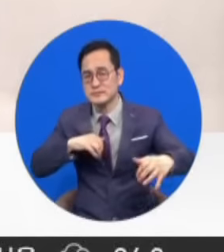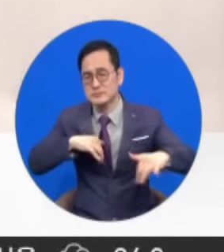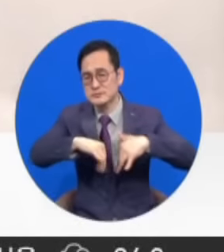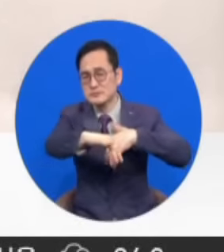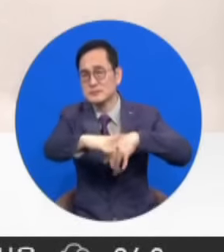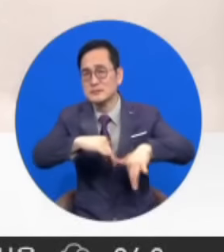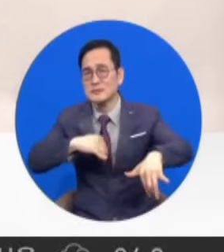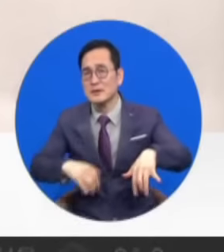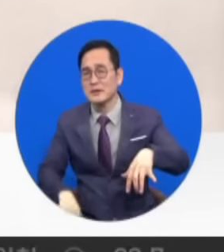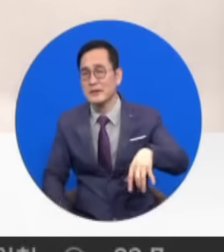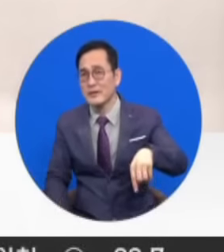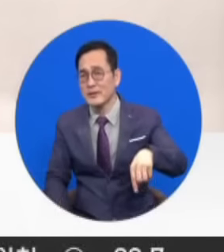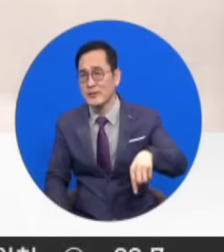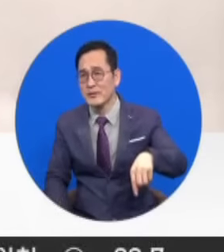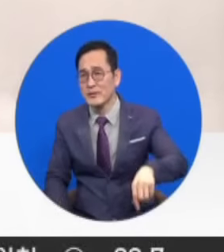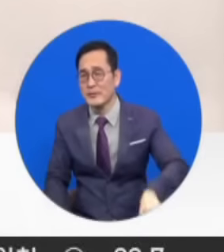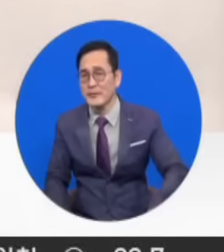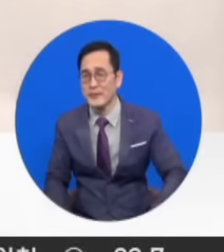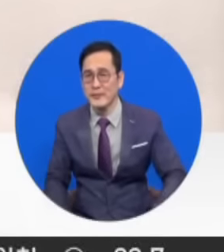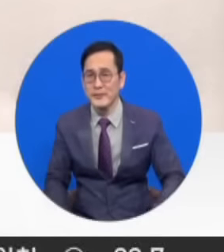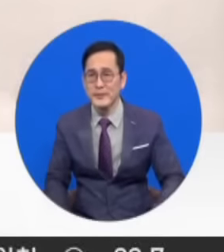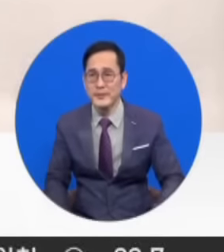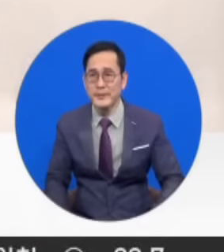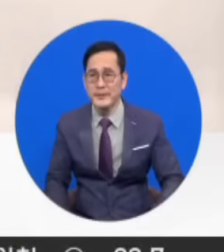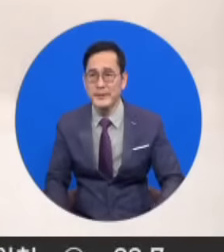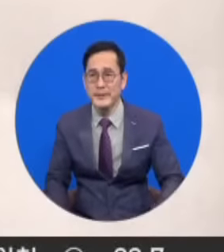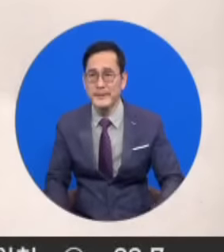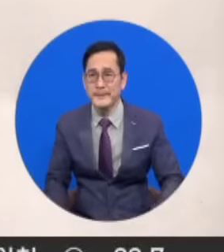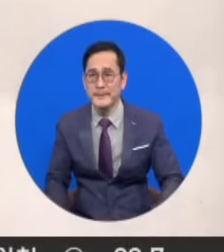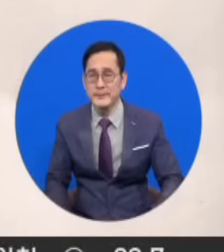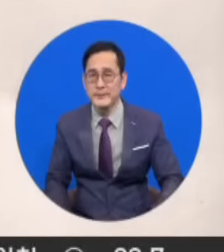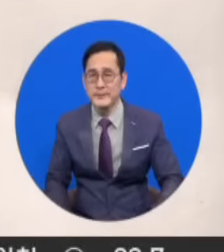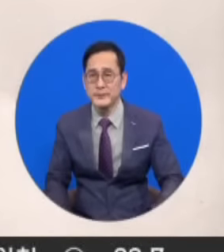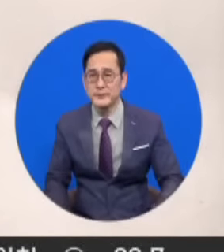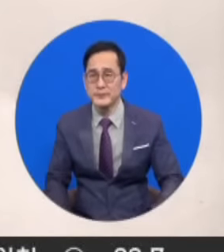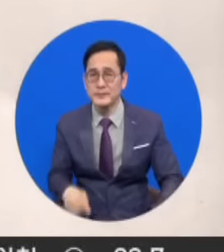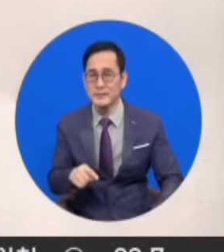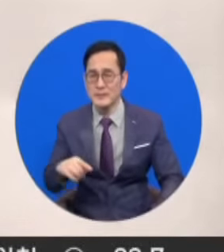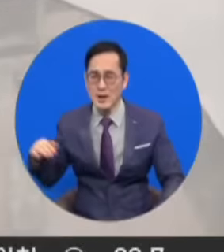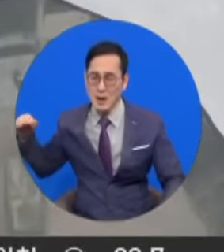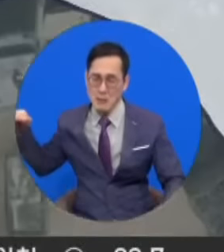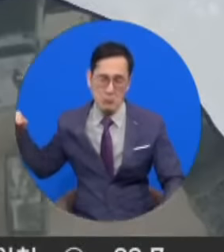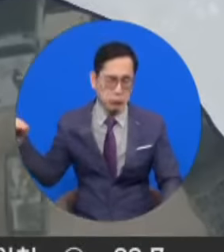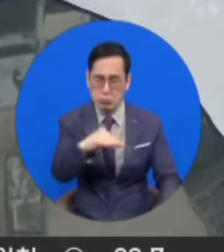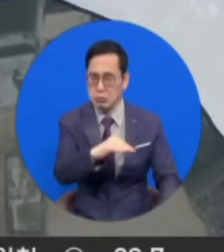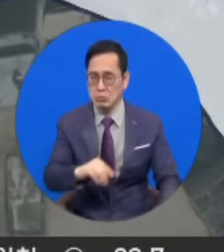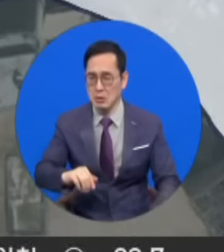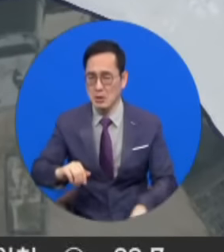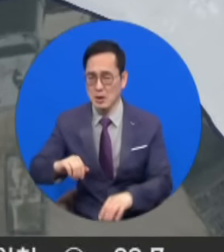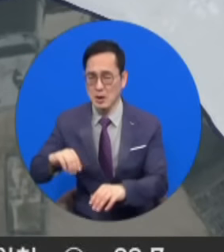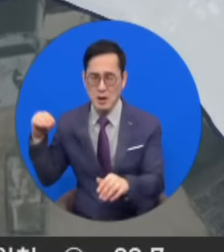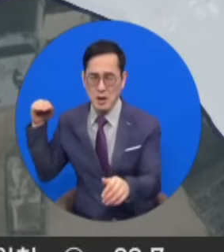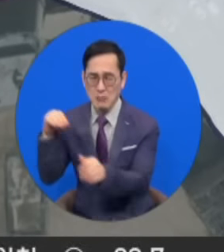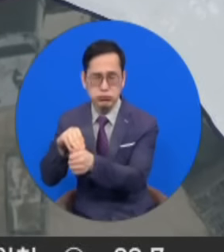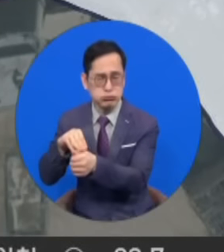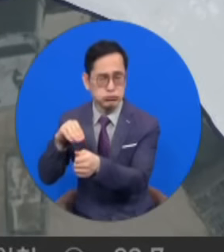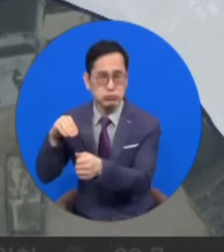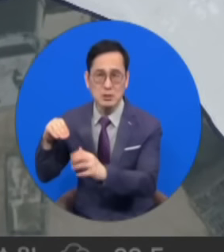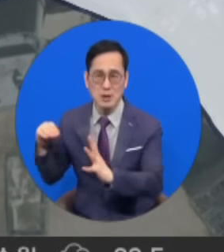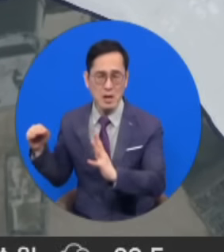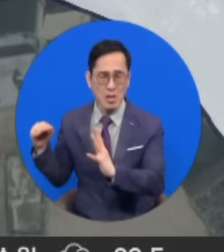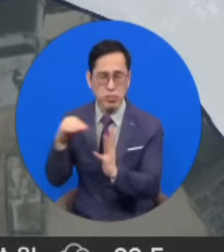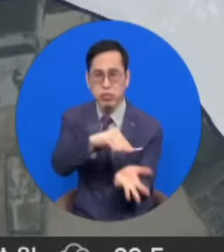이제 구호 조치와 그다음에 어떻게 이제 그 피해자들에 대한 뭐 보상 문제 이런 것이 굉장히 중요하겠죠. 그런데 무엇보다 중요한 것은